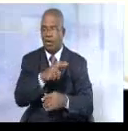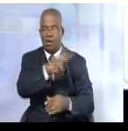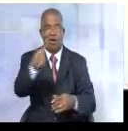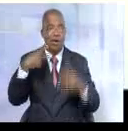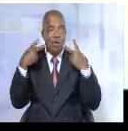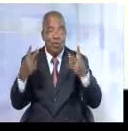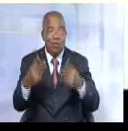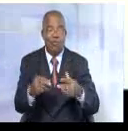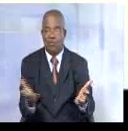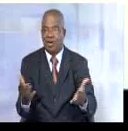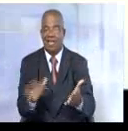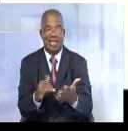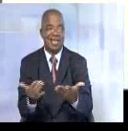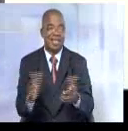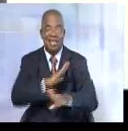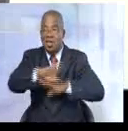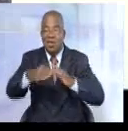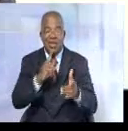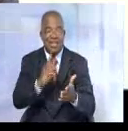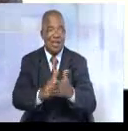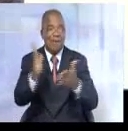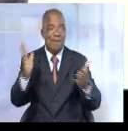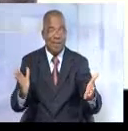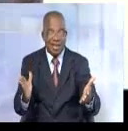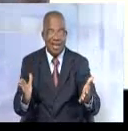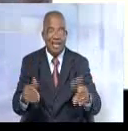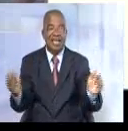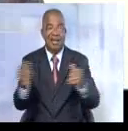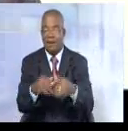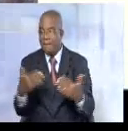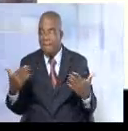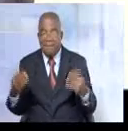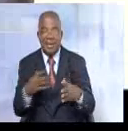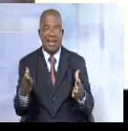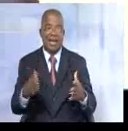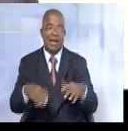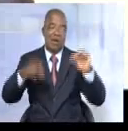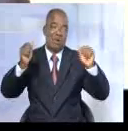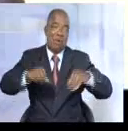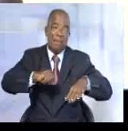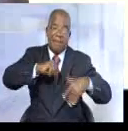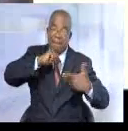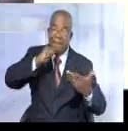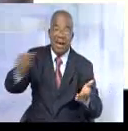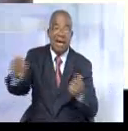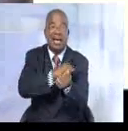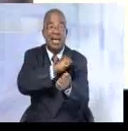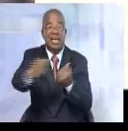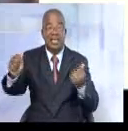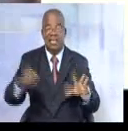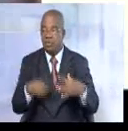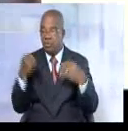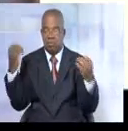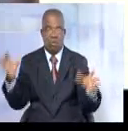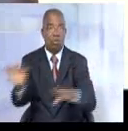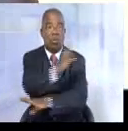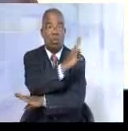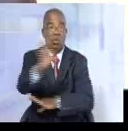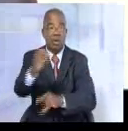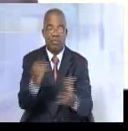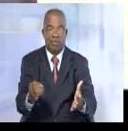des avantages écologiques avec la réduction et la valorisation des déchets agricoles,